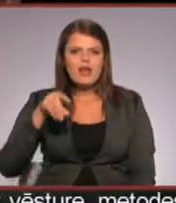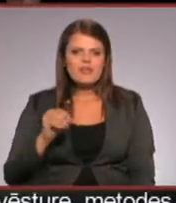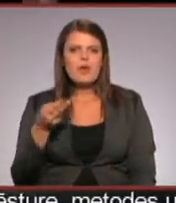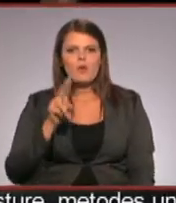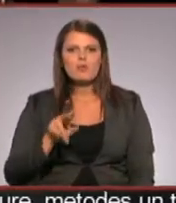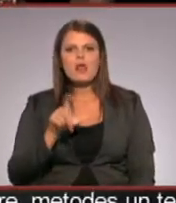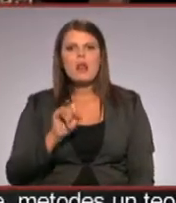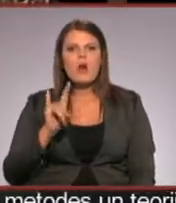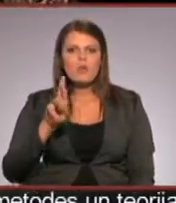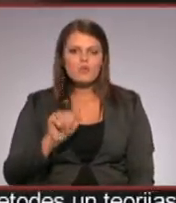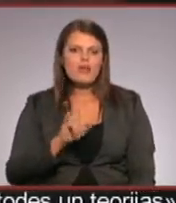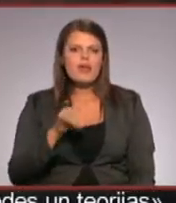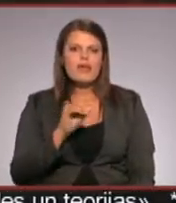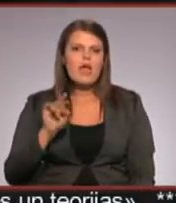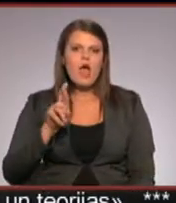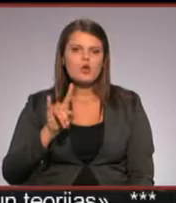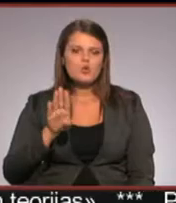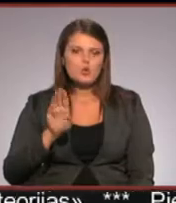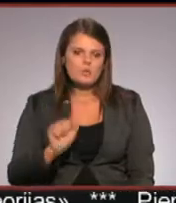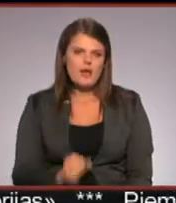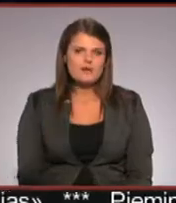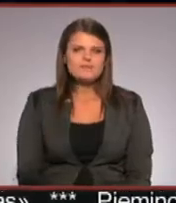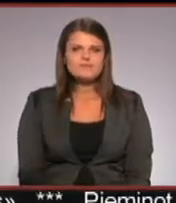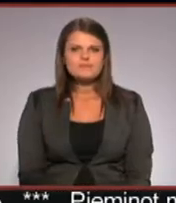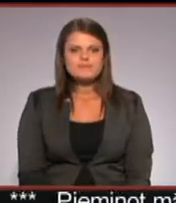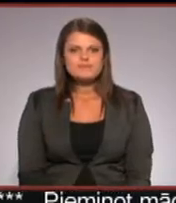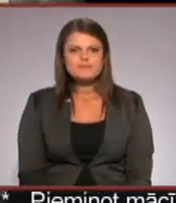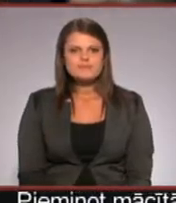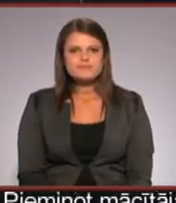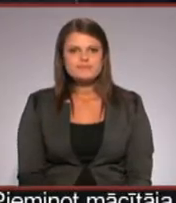Laura Jēruma. Līga Ozola, Nikita Korņevs, Latvijas televīzija.